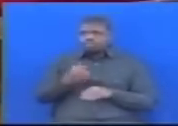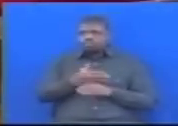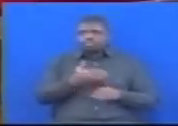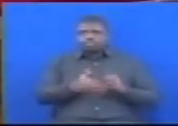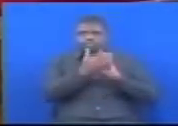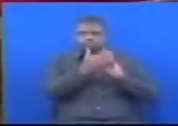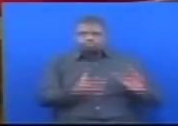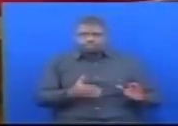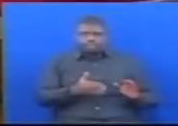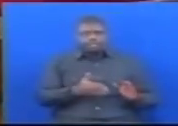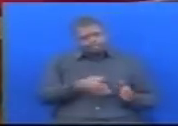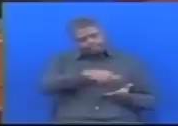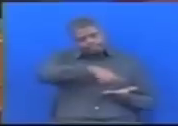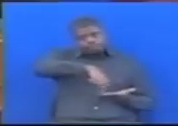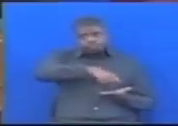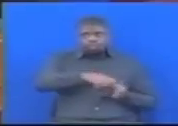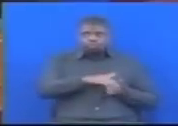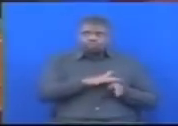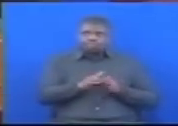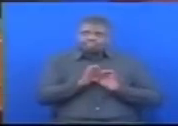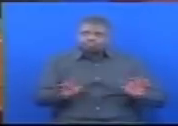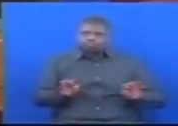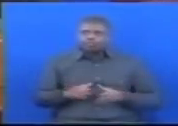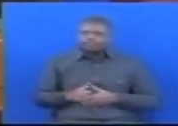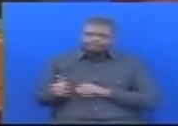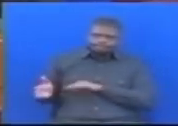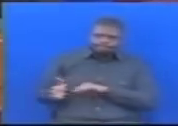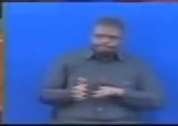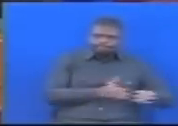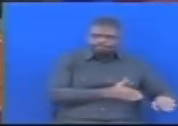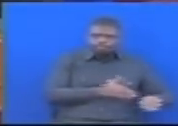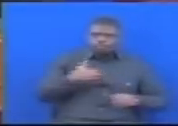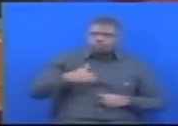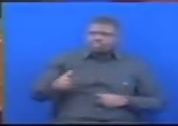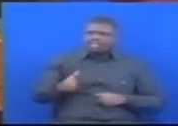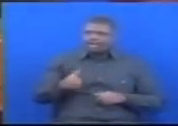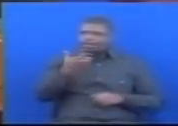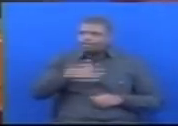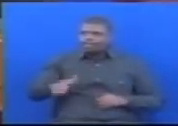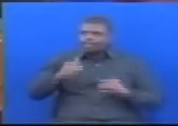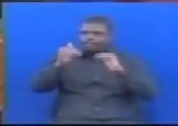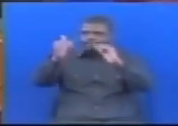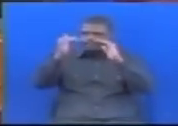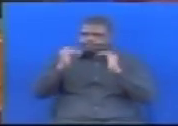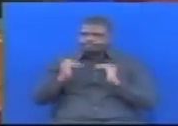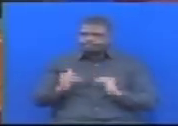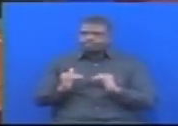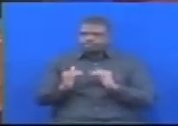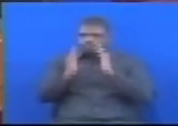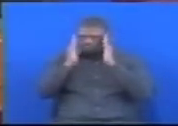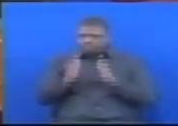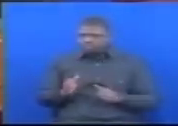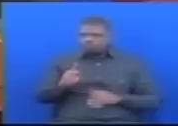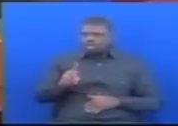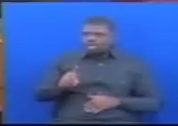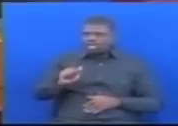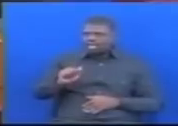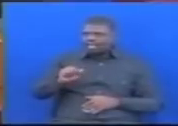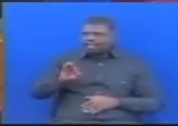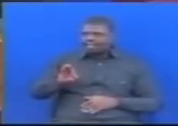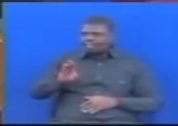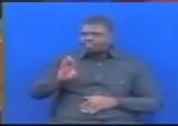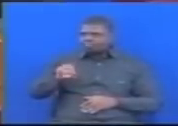ili kituo hicho kiweze kutumika masaa yote. Asante. Tuhamie Wizara ya Maji, Mheshimiwa Dr. Dalali Peter